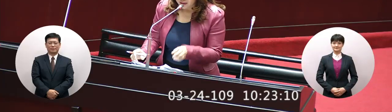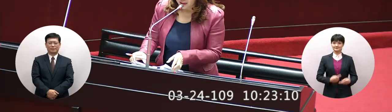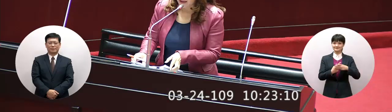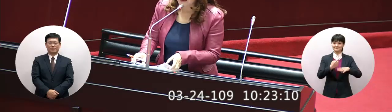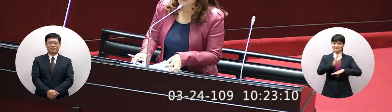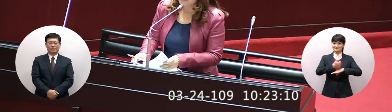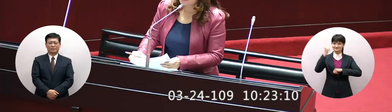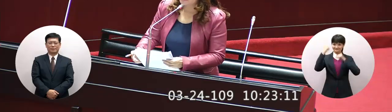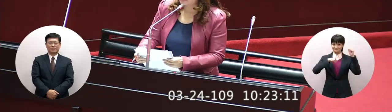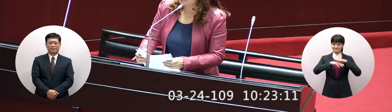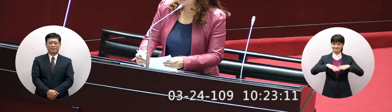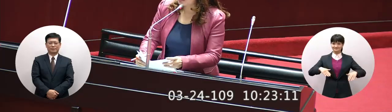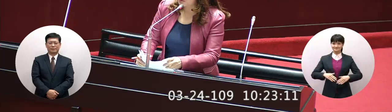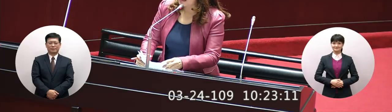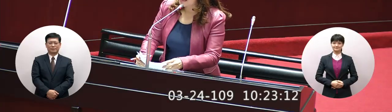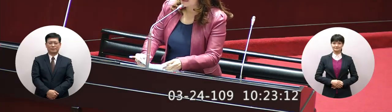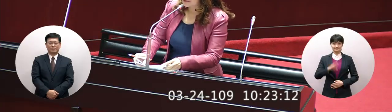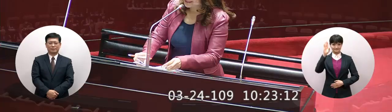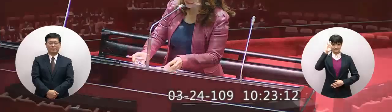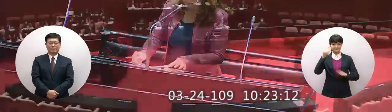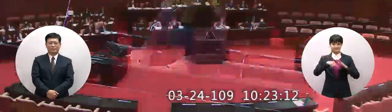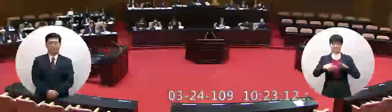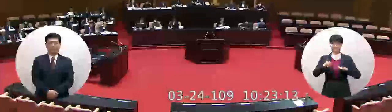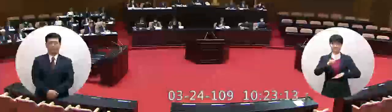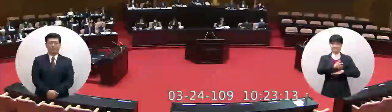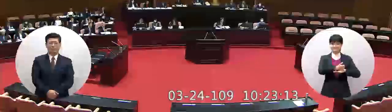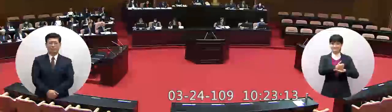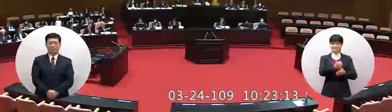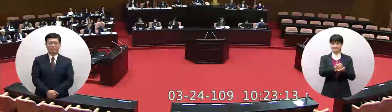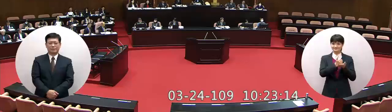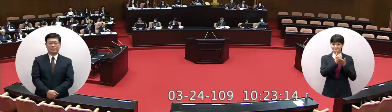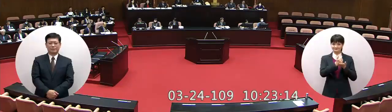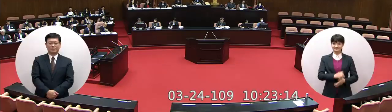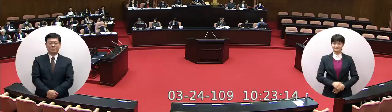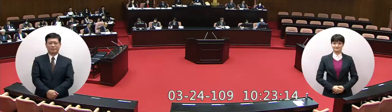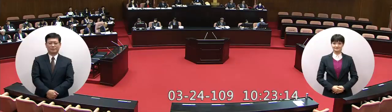主席早安，有请苏院长。 请苏院长。